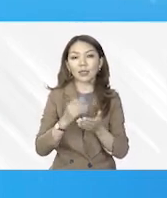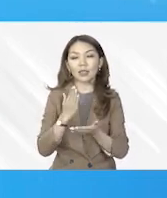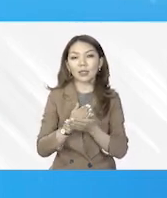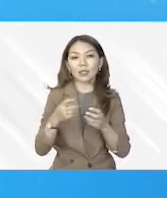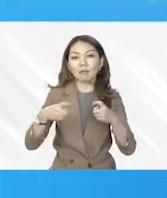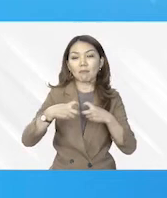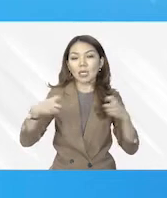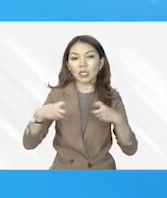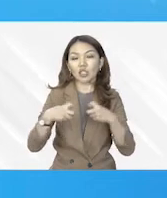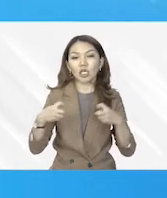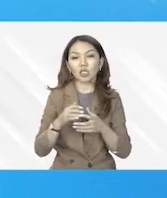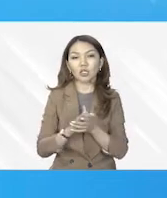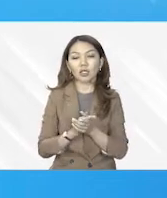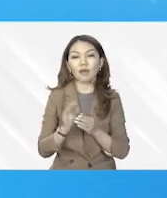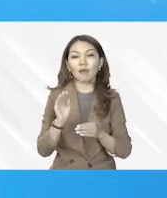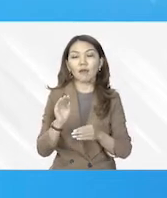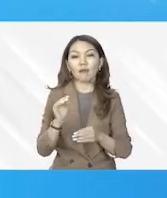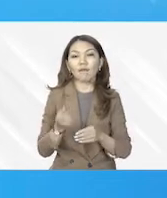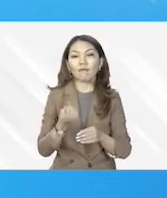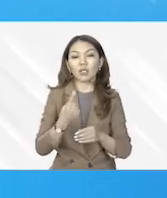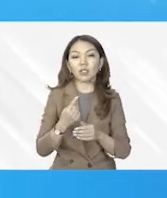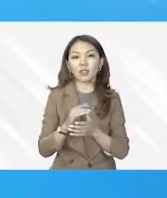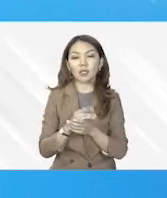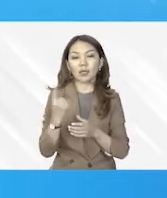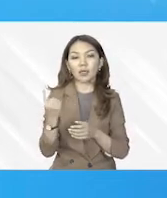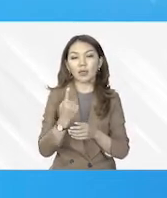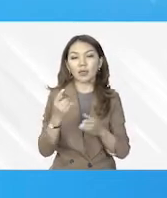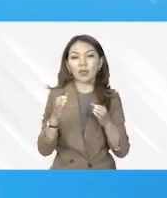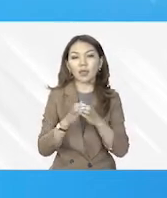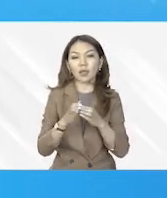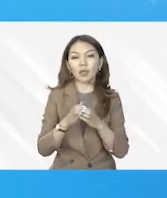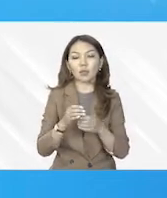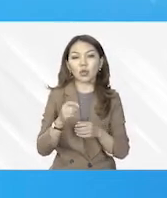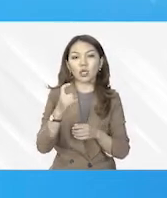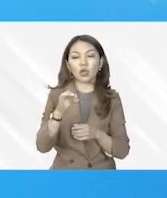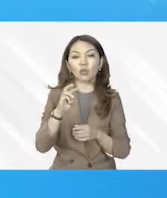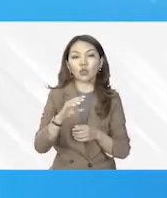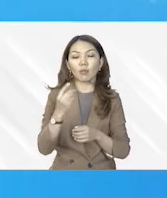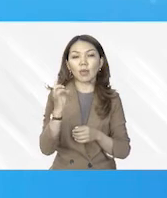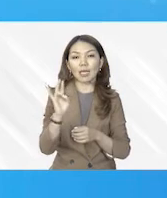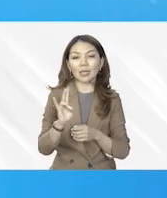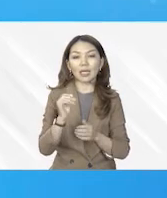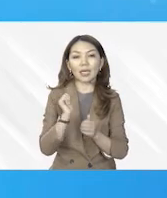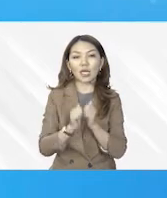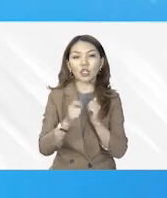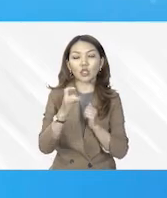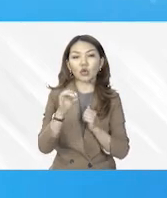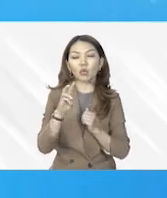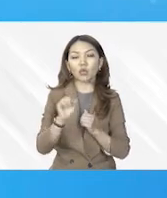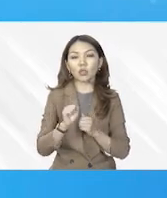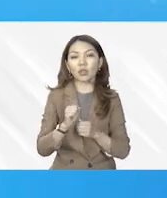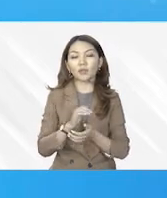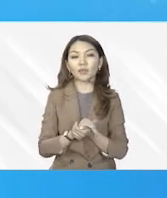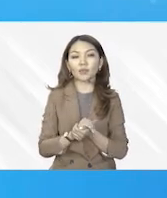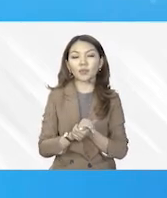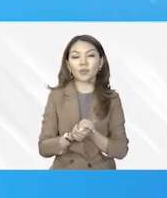возникают две клетки с одинарным набором хромосом N. Каждая хромосома при этом состоит из